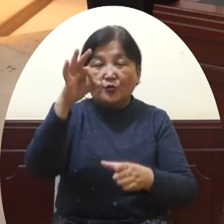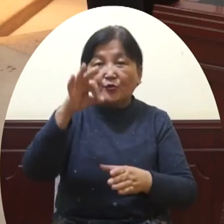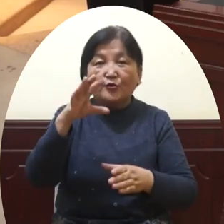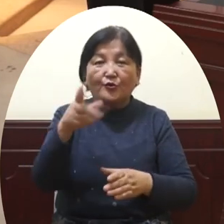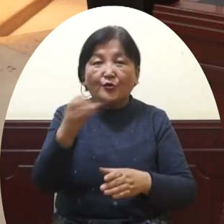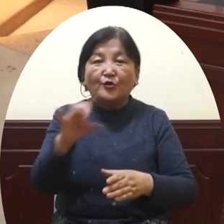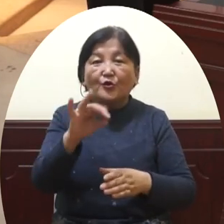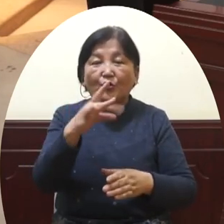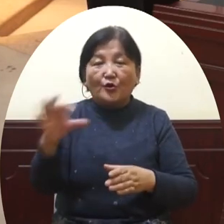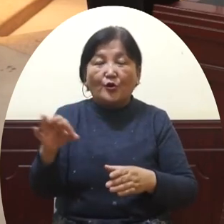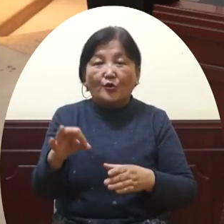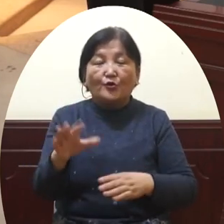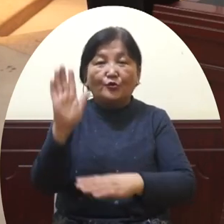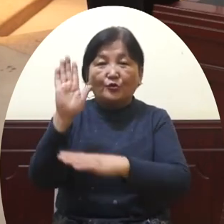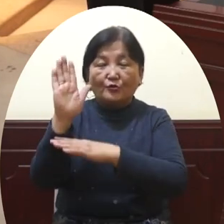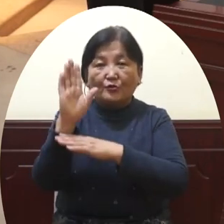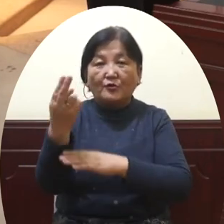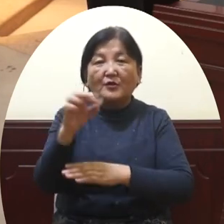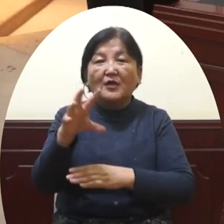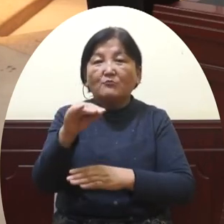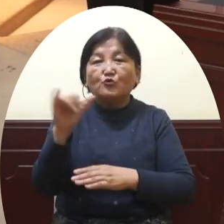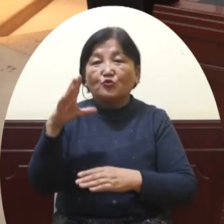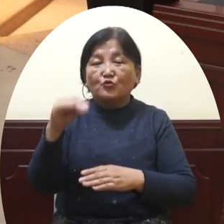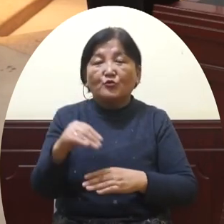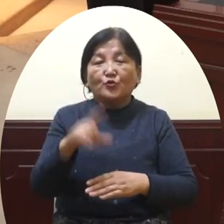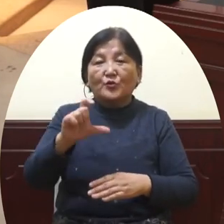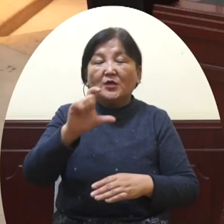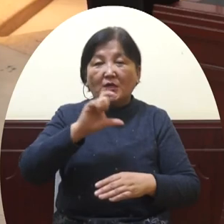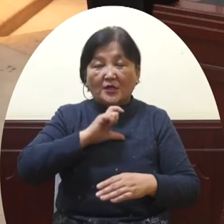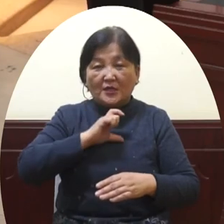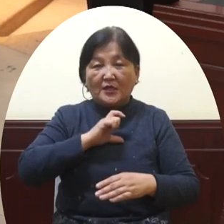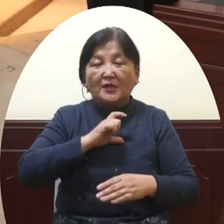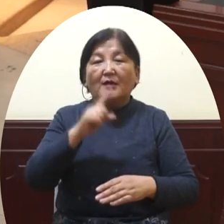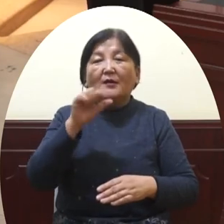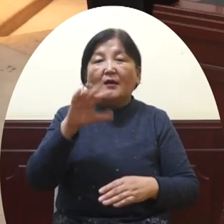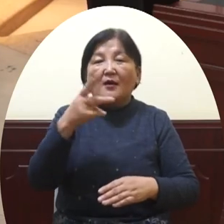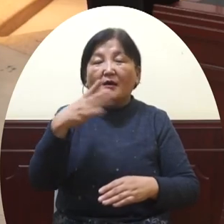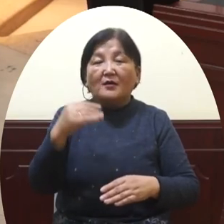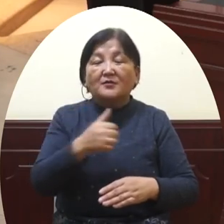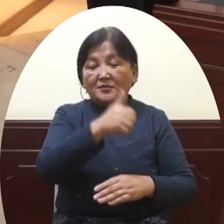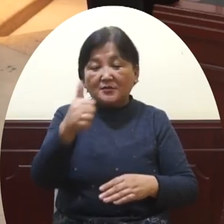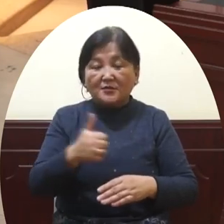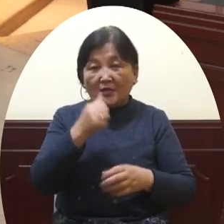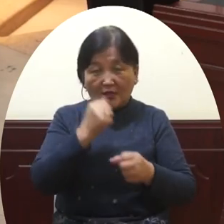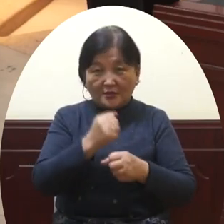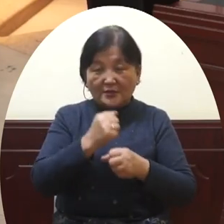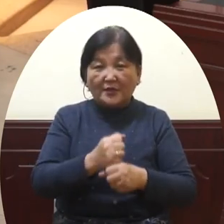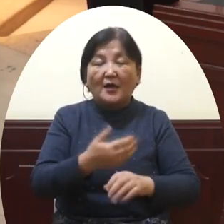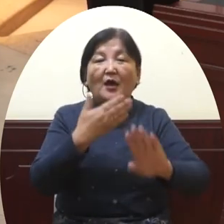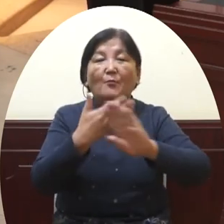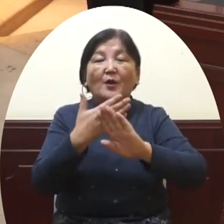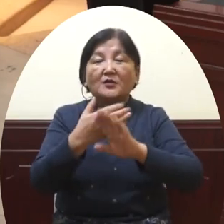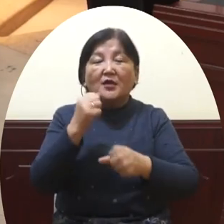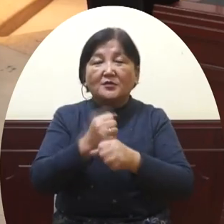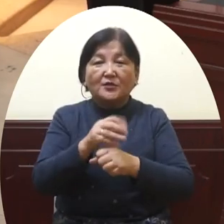хэрэг, сонгогдох хэрэг, мөн төлөөлөл дамжуулан одоо төрийн их байдал одоо энэ эрхийг одоо хангах, хамгаалах гэдэг үүрэг